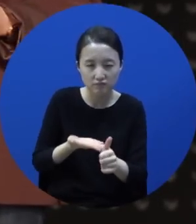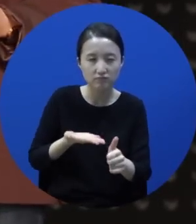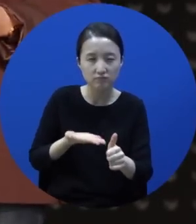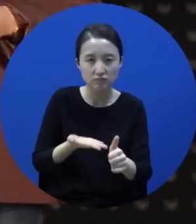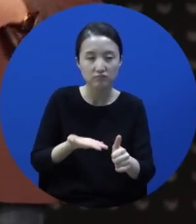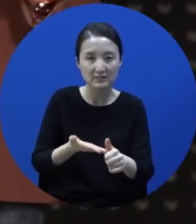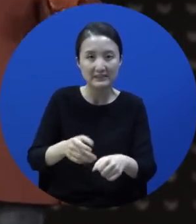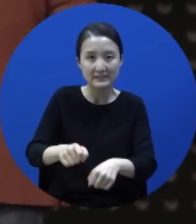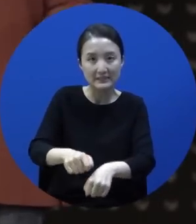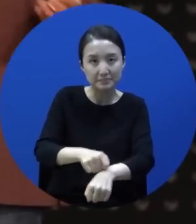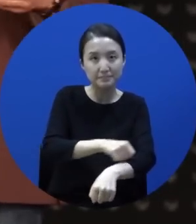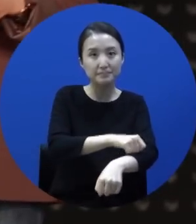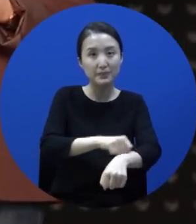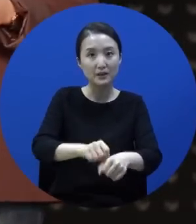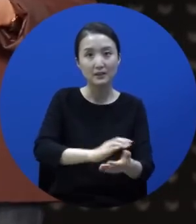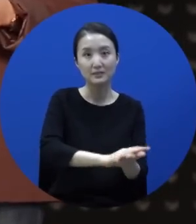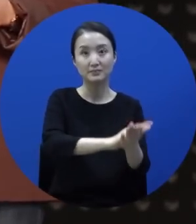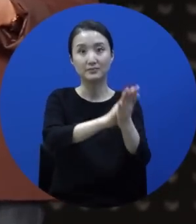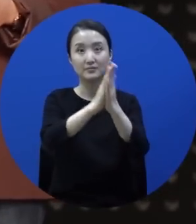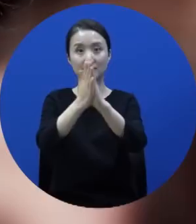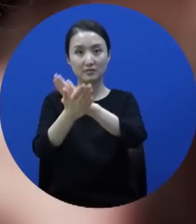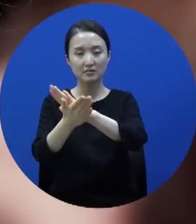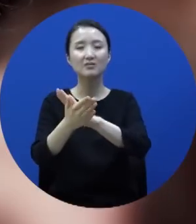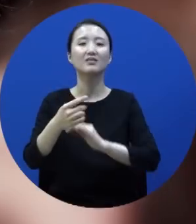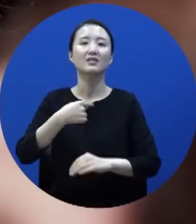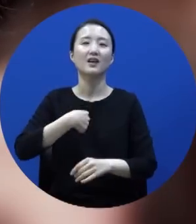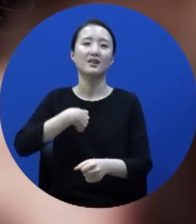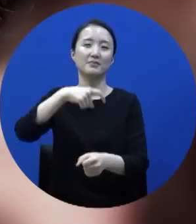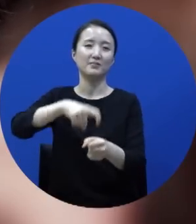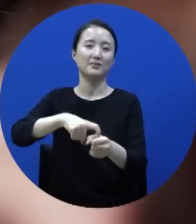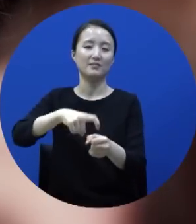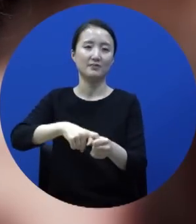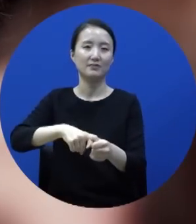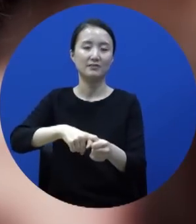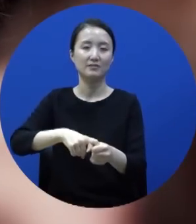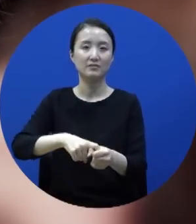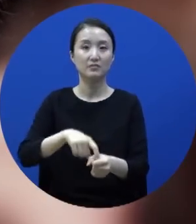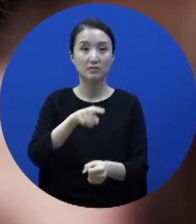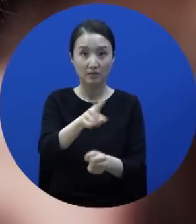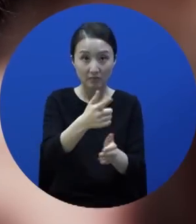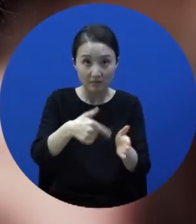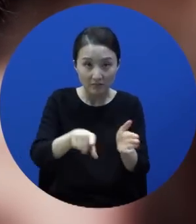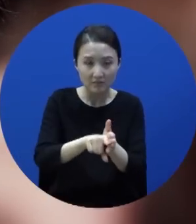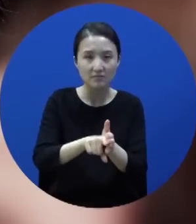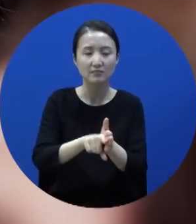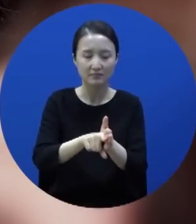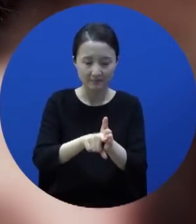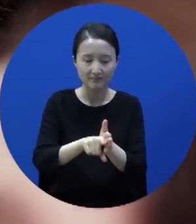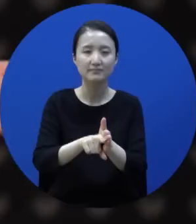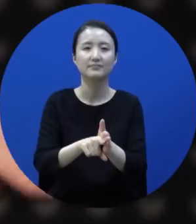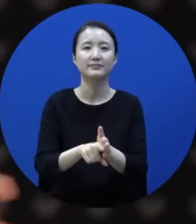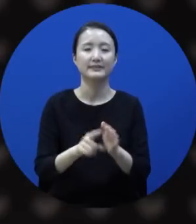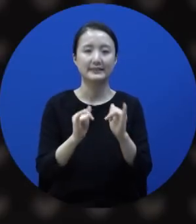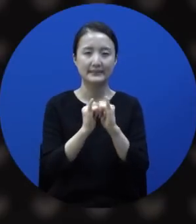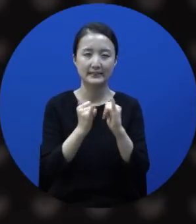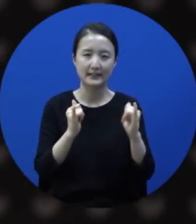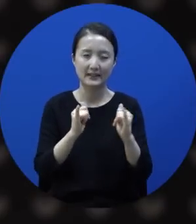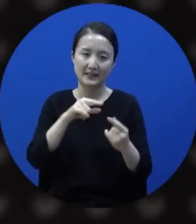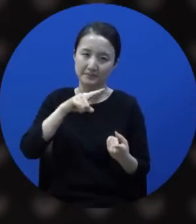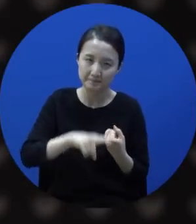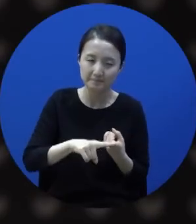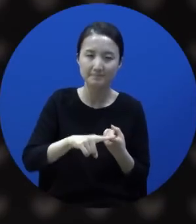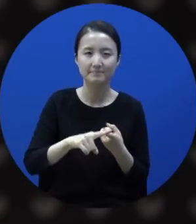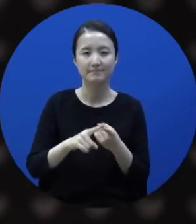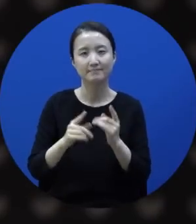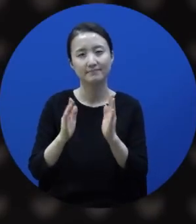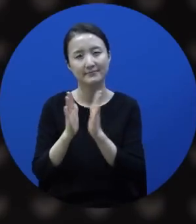사랑과 책, 그런 두 가지를 통해서 성장하고 그리고 함께 특별한 사람이 될 수 있도록 돕는 곳,